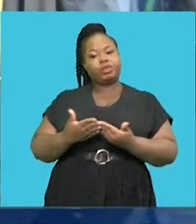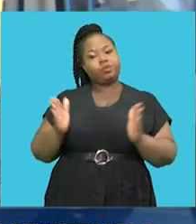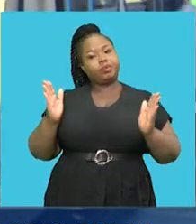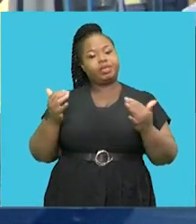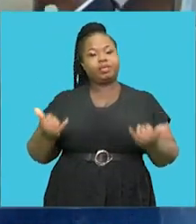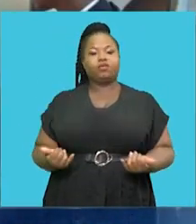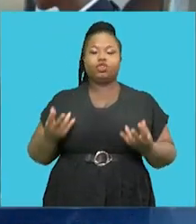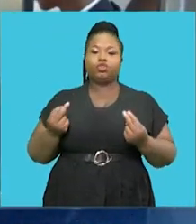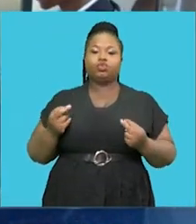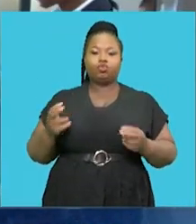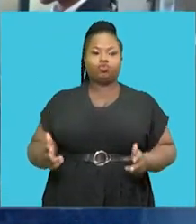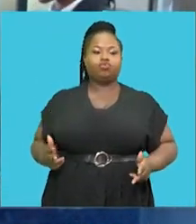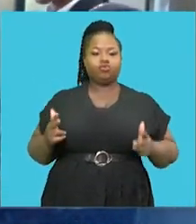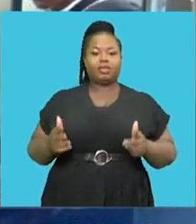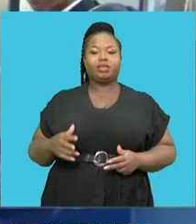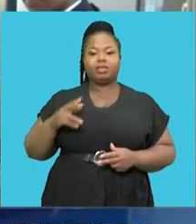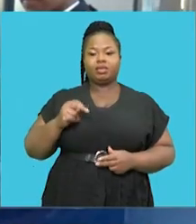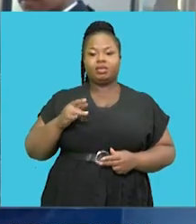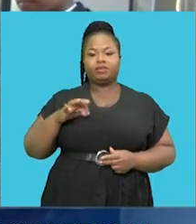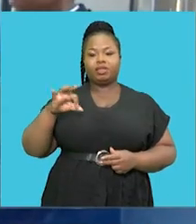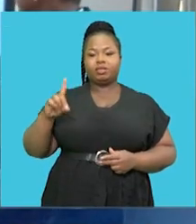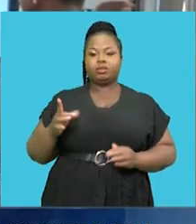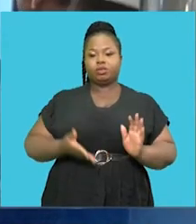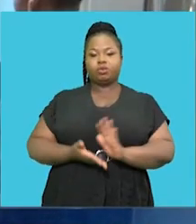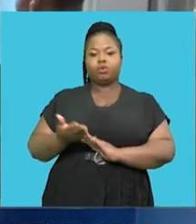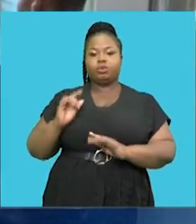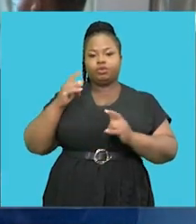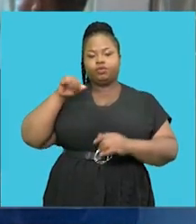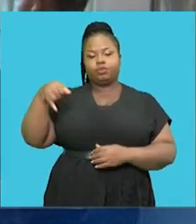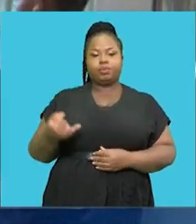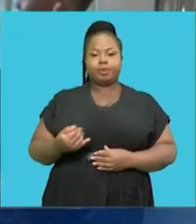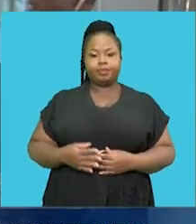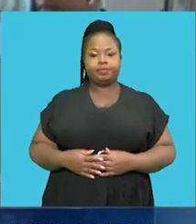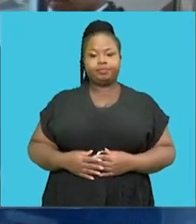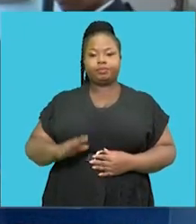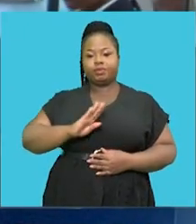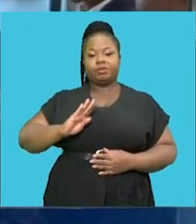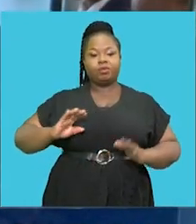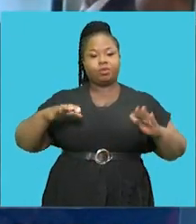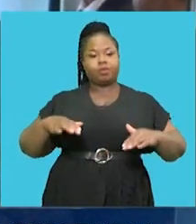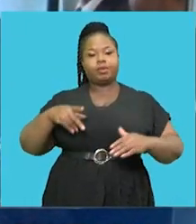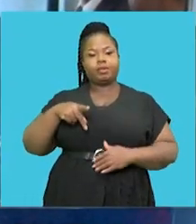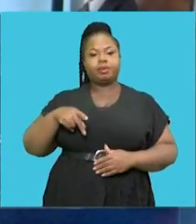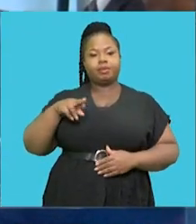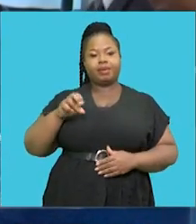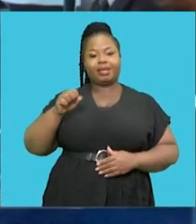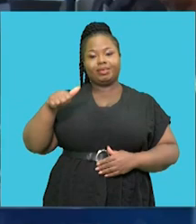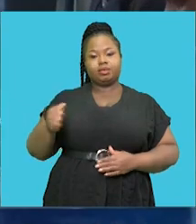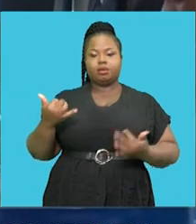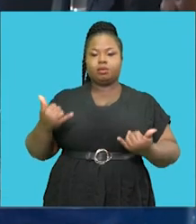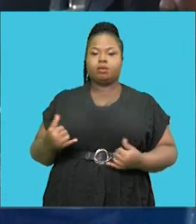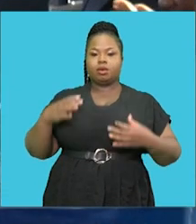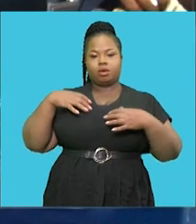ngokutsha kwendlela kaloliwe yaseNansfield eya kwidolophu yaseGoli. Ibhodi yolawulo ye-PRASA ithathe